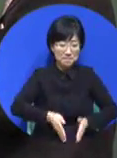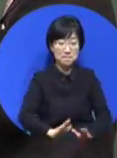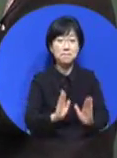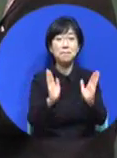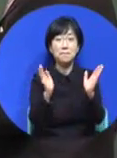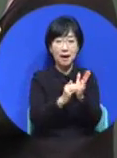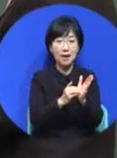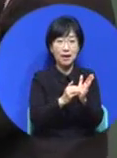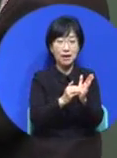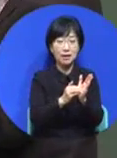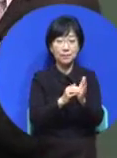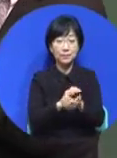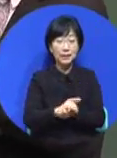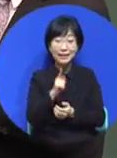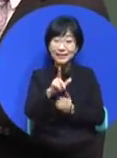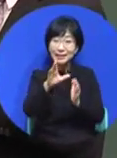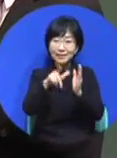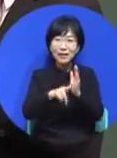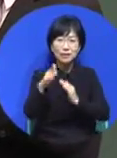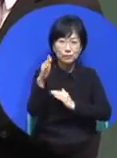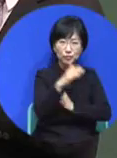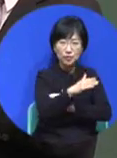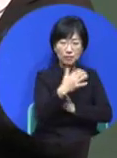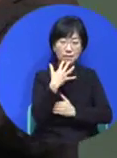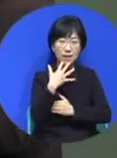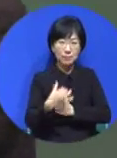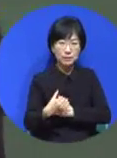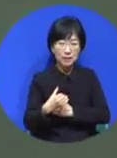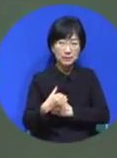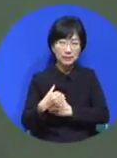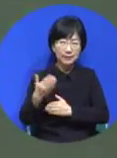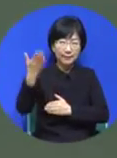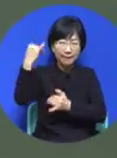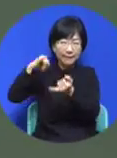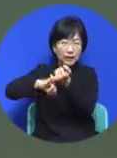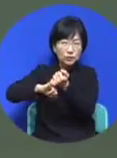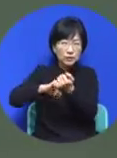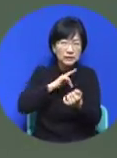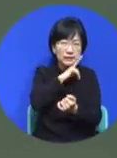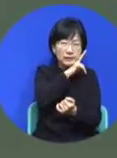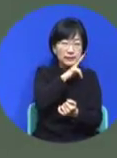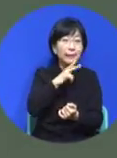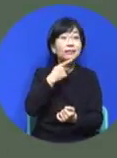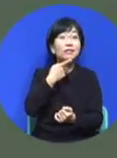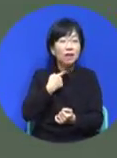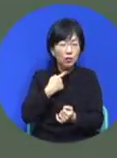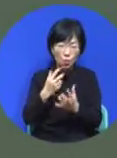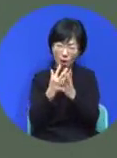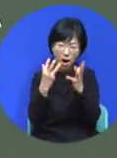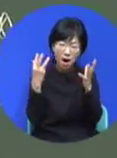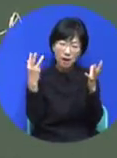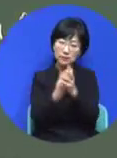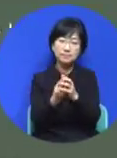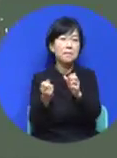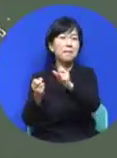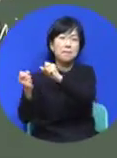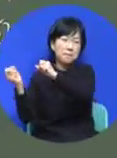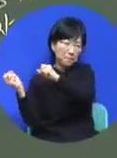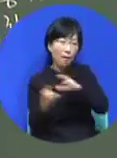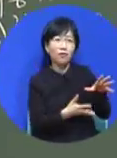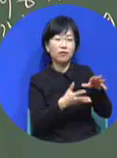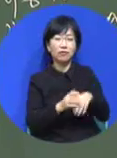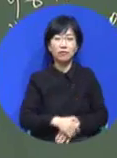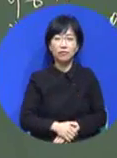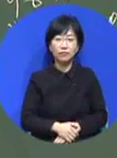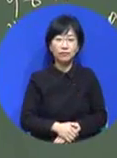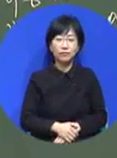아브라함은 불신앙을 완전히 끝내버렸어요. And honestly, by this time, he completely broke down his disbelief. 야, 하나님께서 이렇게